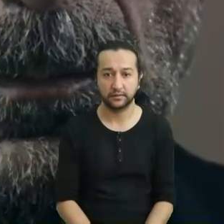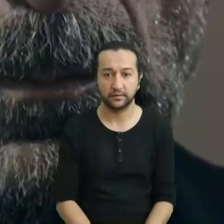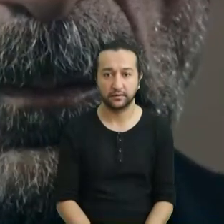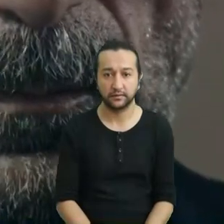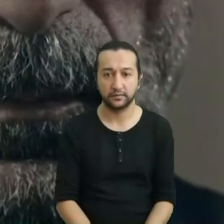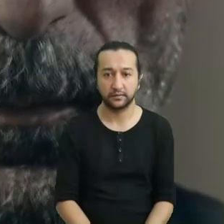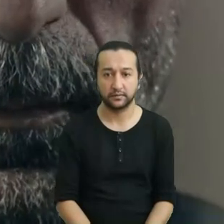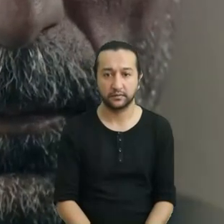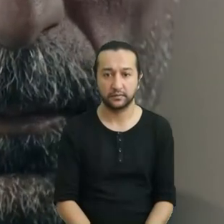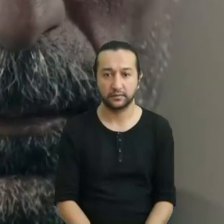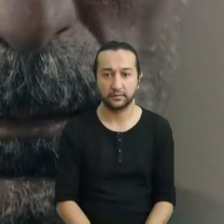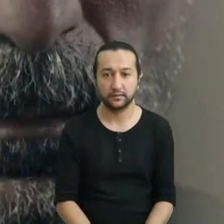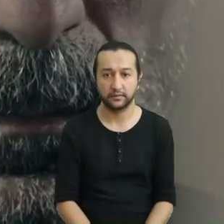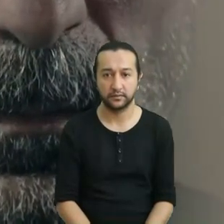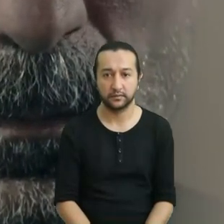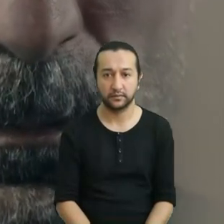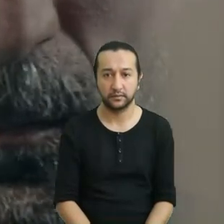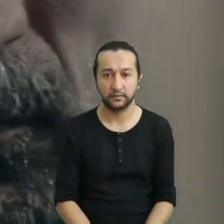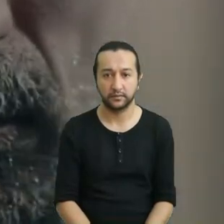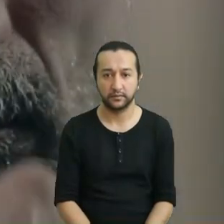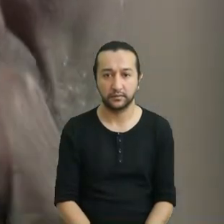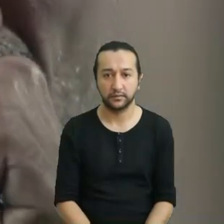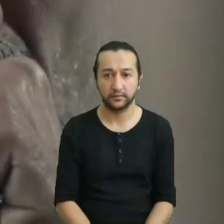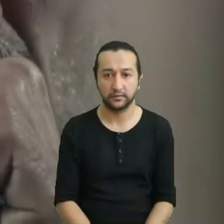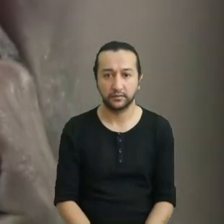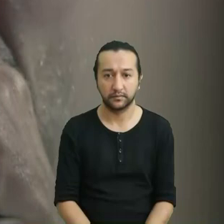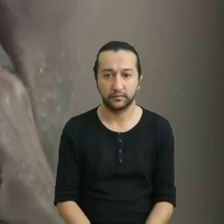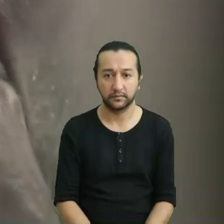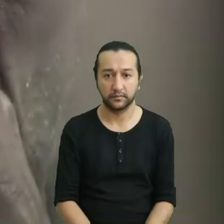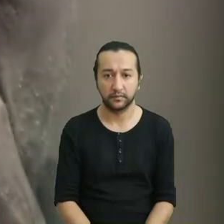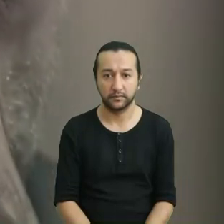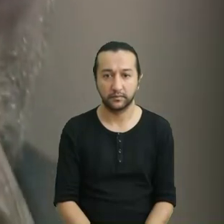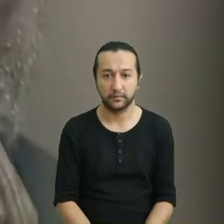Asaf'ın gözleri öfkeyle büyüdü. Yumruğunu ağzına kapadı. Başı titriyor.